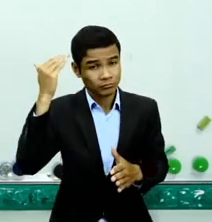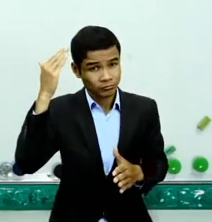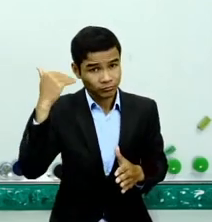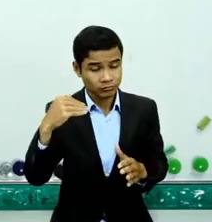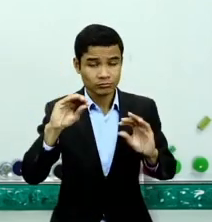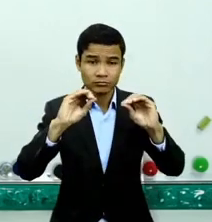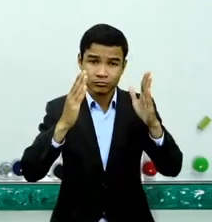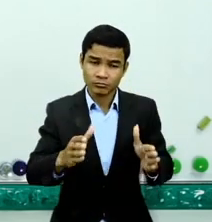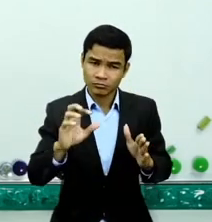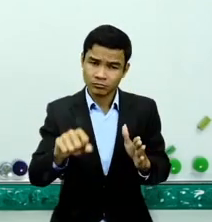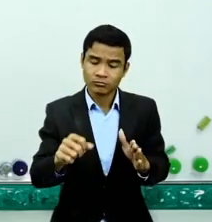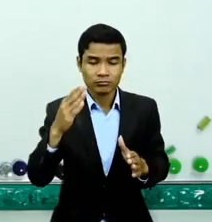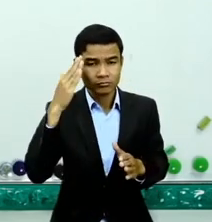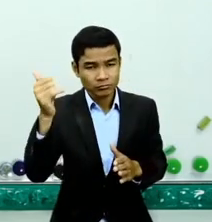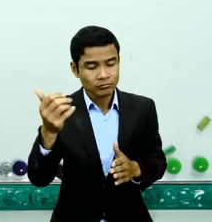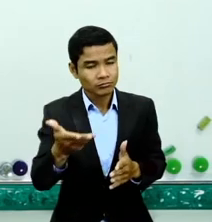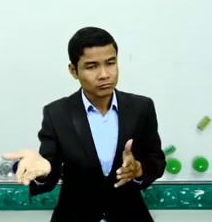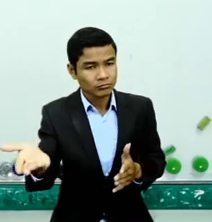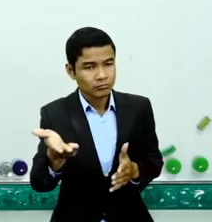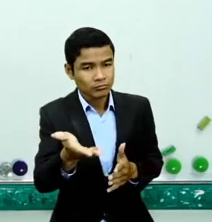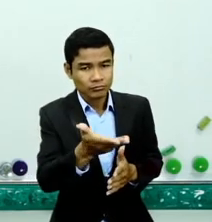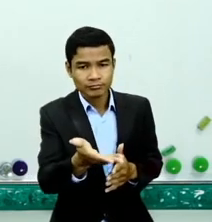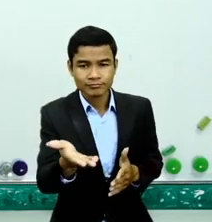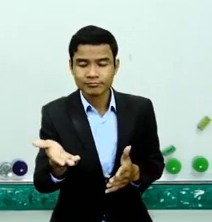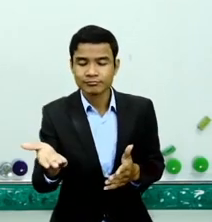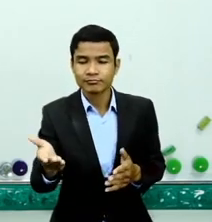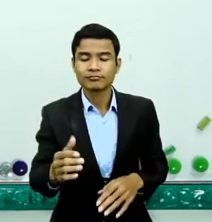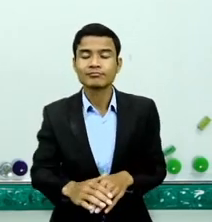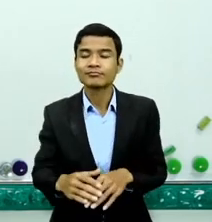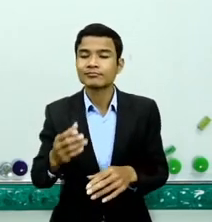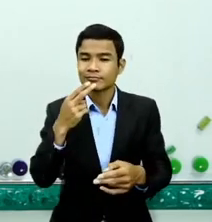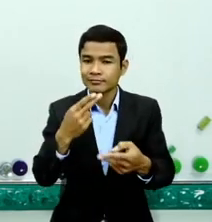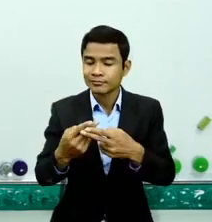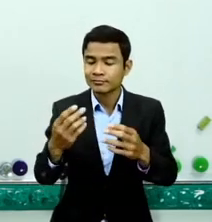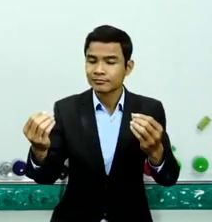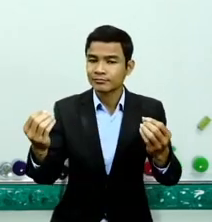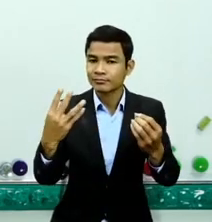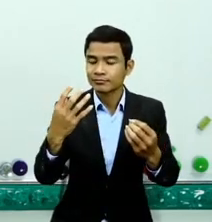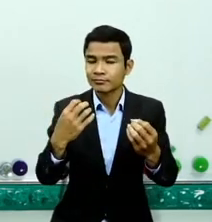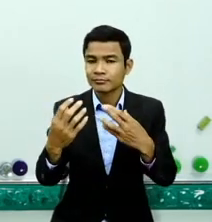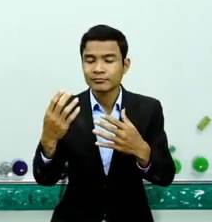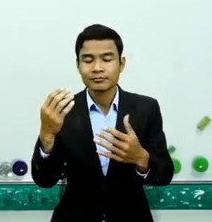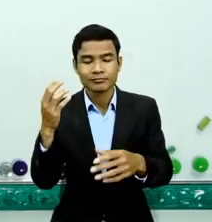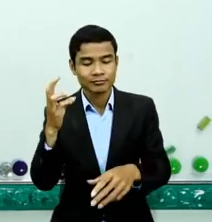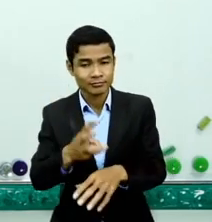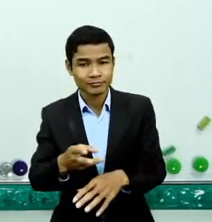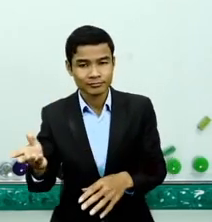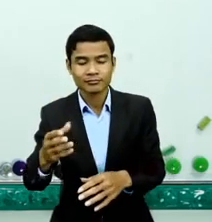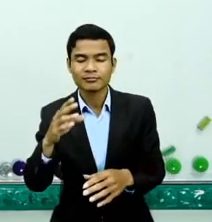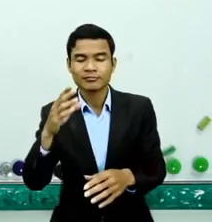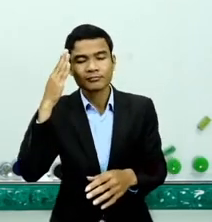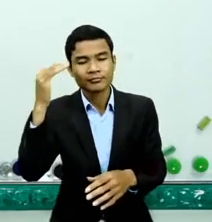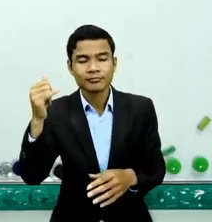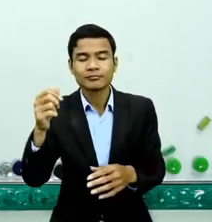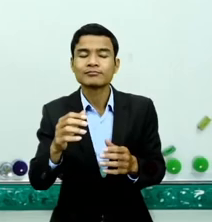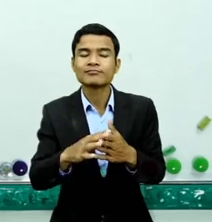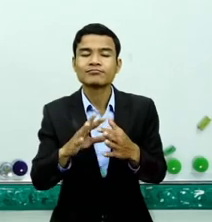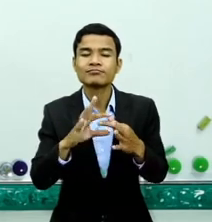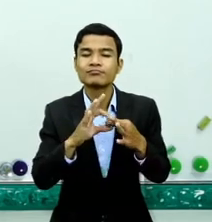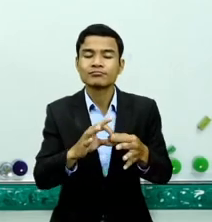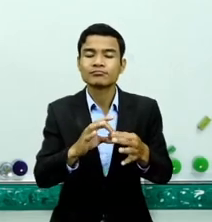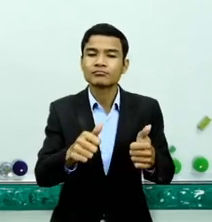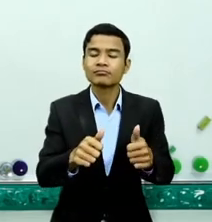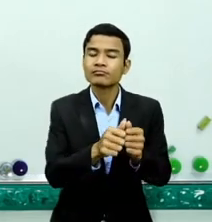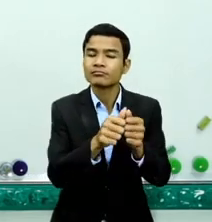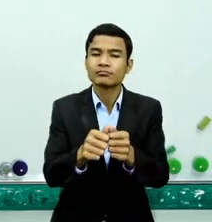cha hai là vậy tớ mỗi con chụp phạm nè rù mình tịch mở hai là vậy ban chỉ con trai miên tầm nè tầm nong lo cho mối lục rù nè rù